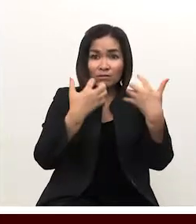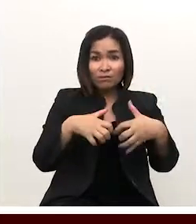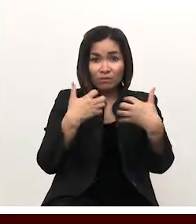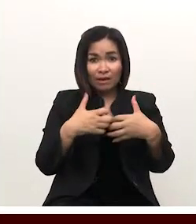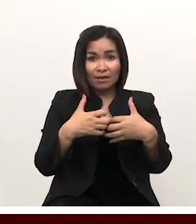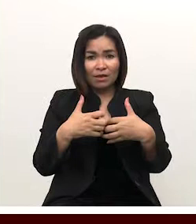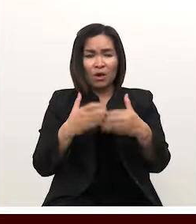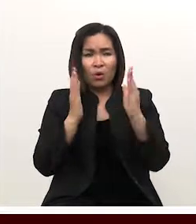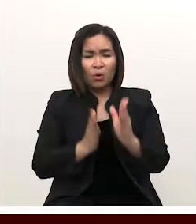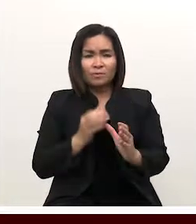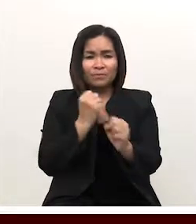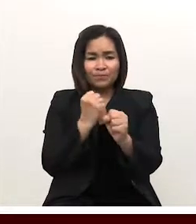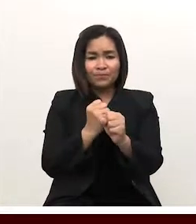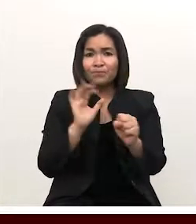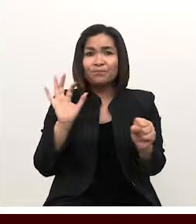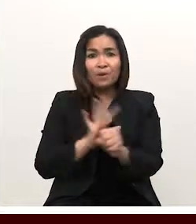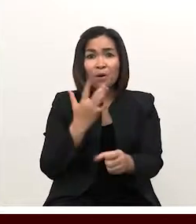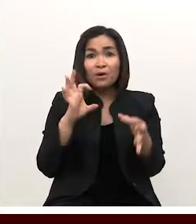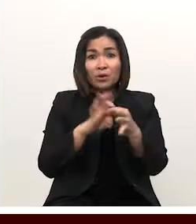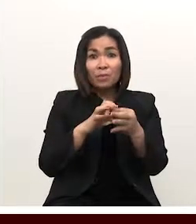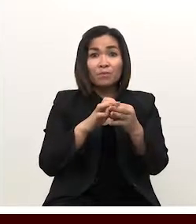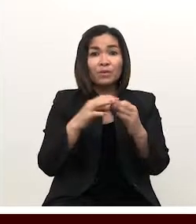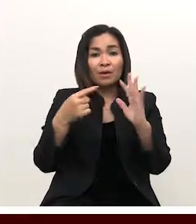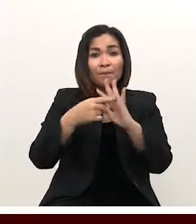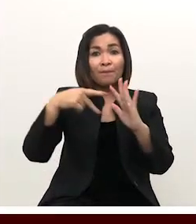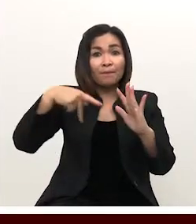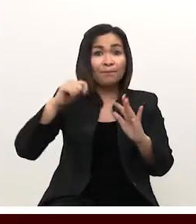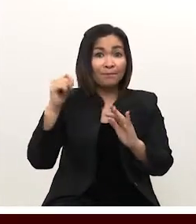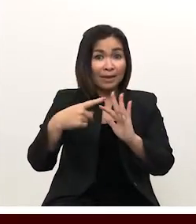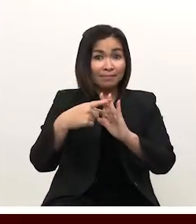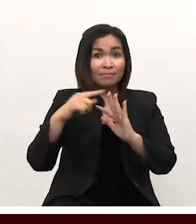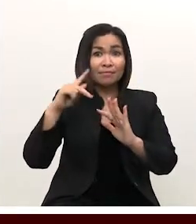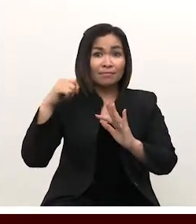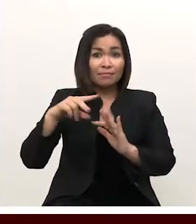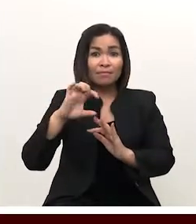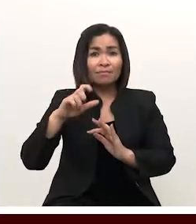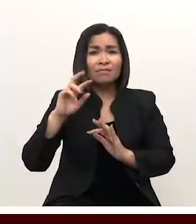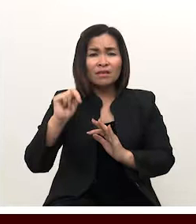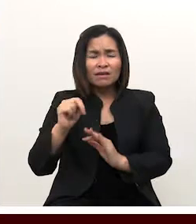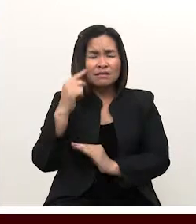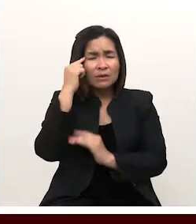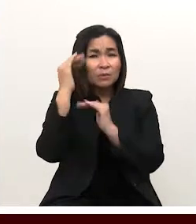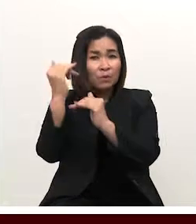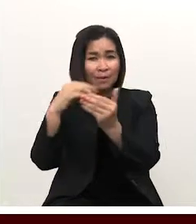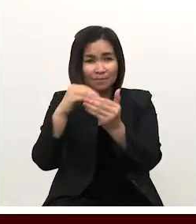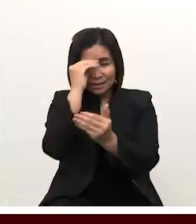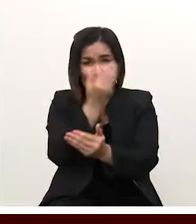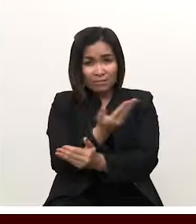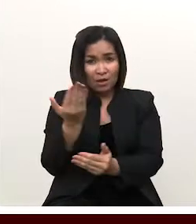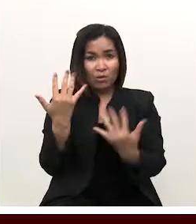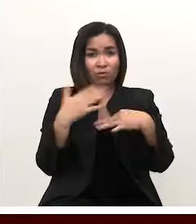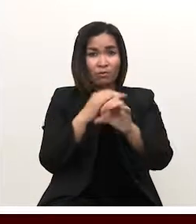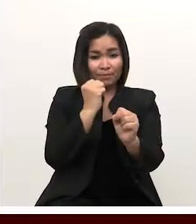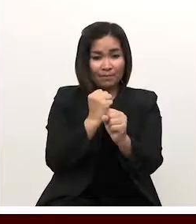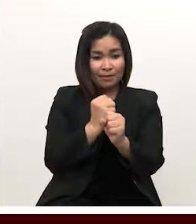สถานประกอบการก็ขาดบุคลากรทางด้านแพทเทิร์นค่ะเขาก็เลยมีการคาดหวังกับเราว่าเด็กที่สามารถเรียนทวิ